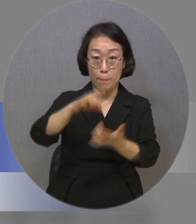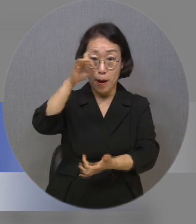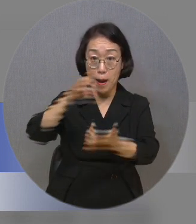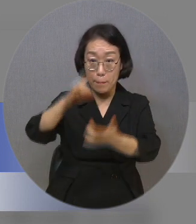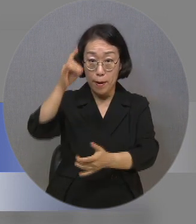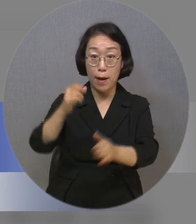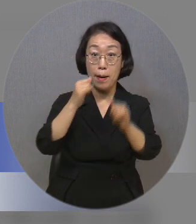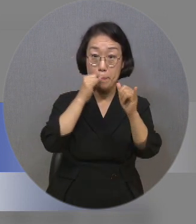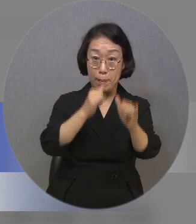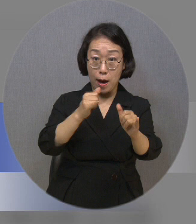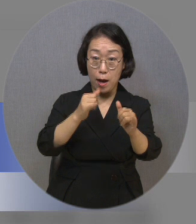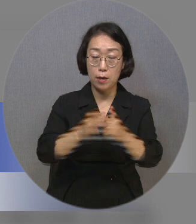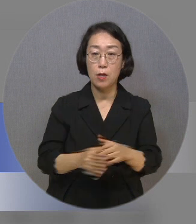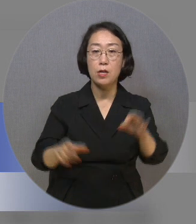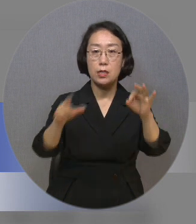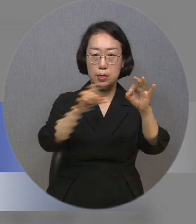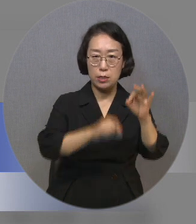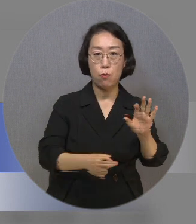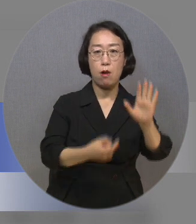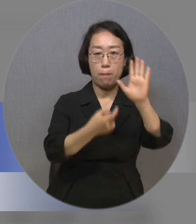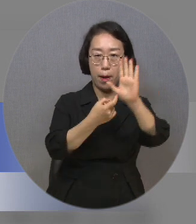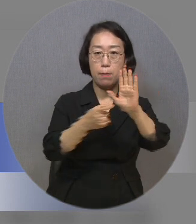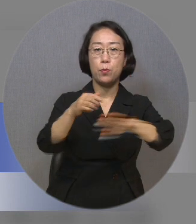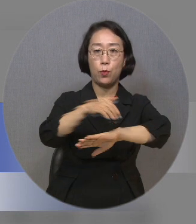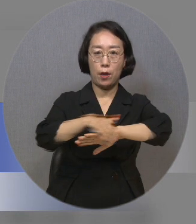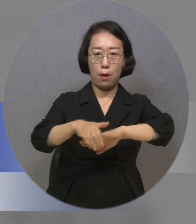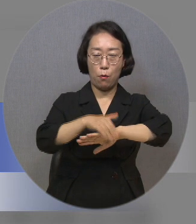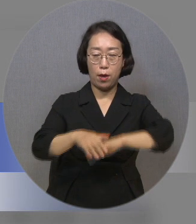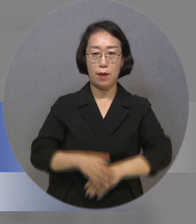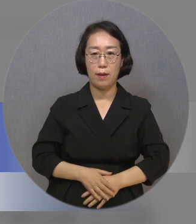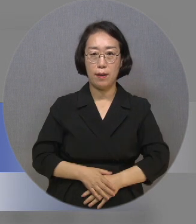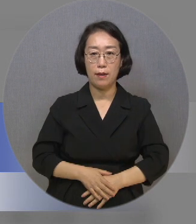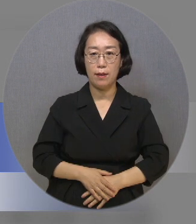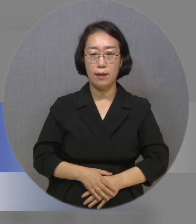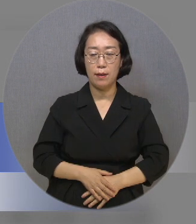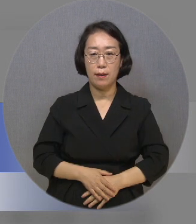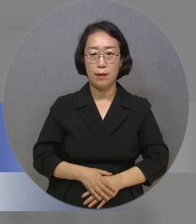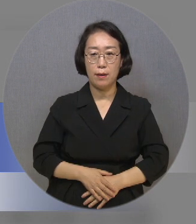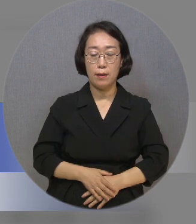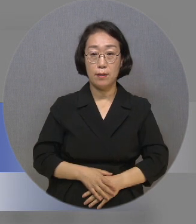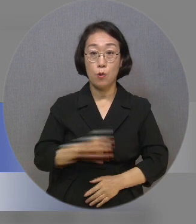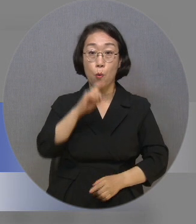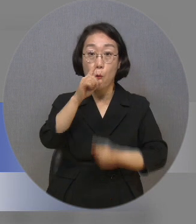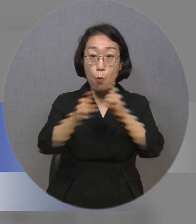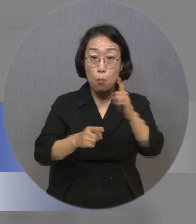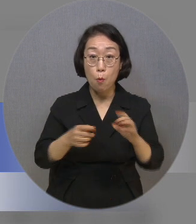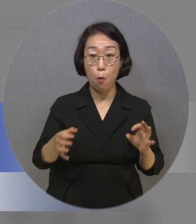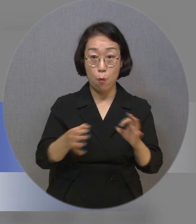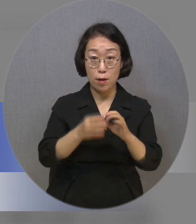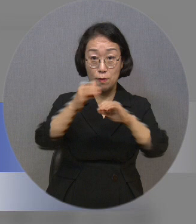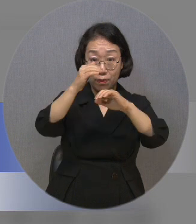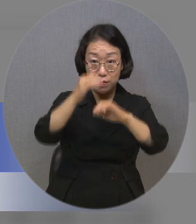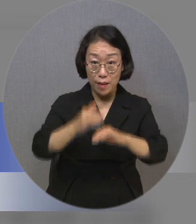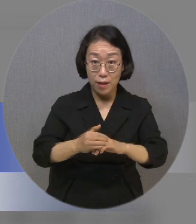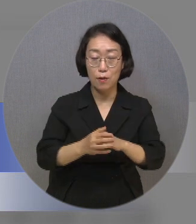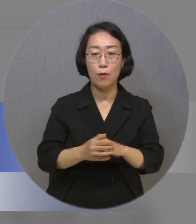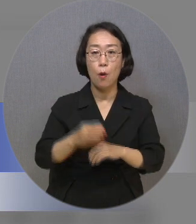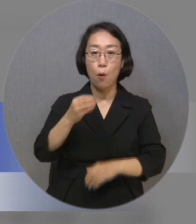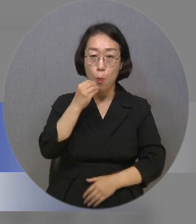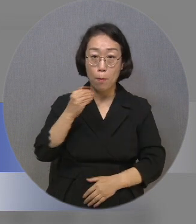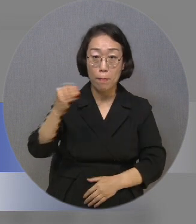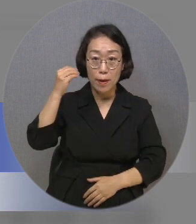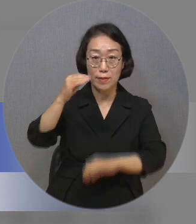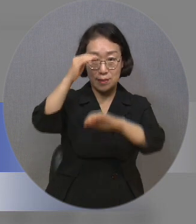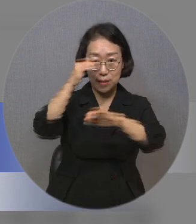수상작을 선정해 오는 10월 발표할 예정입니다. 한편 공모와 관련된 자세한 내용은 국립장애인도서관